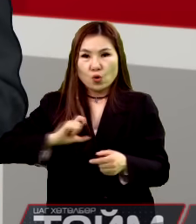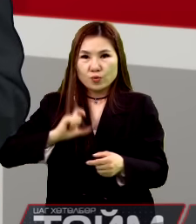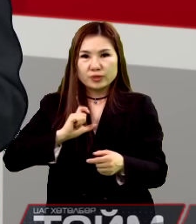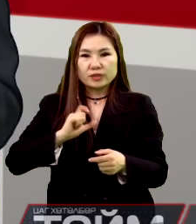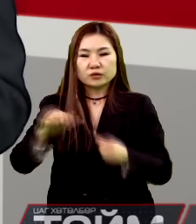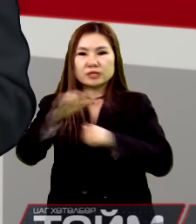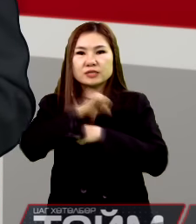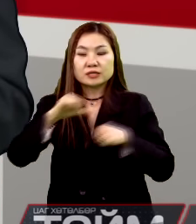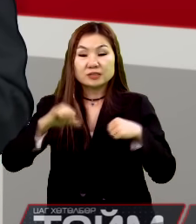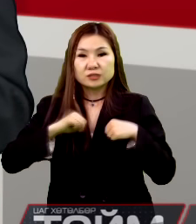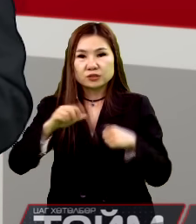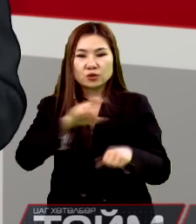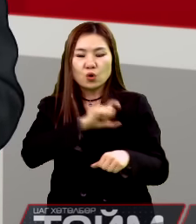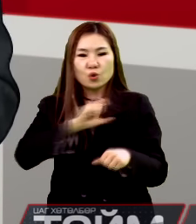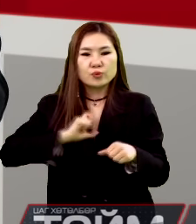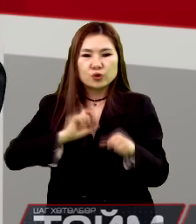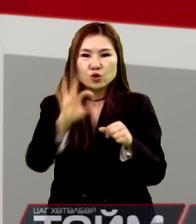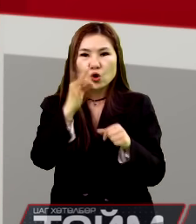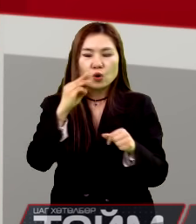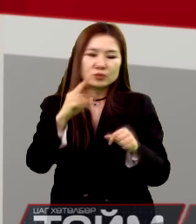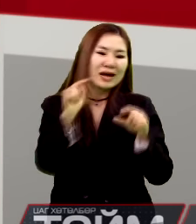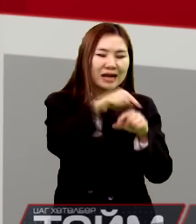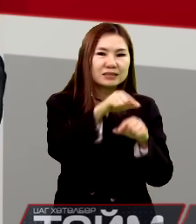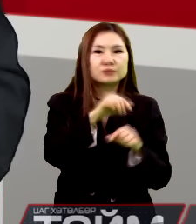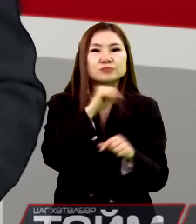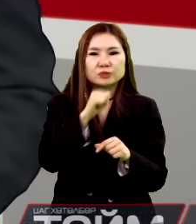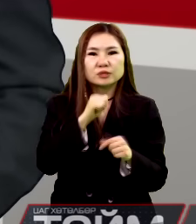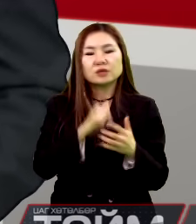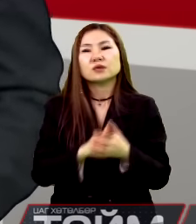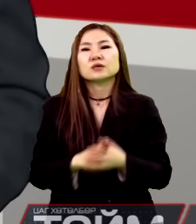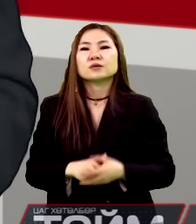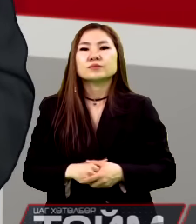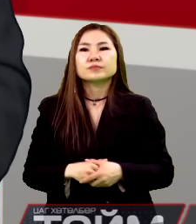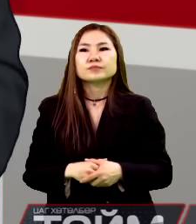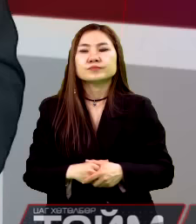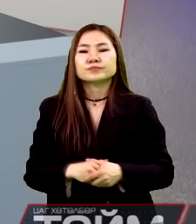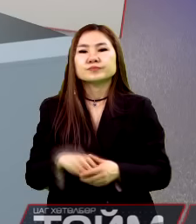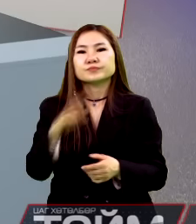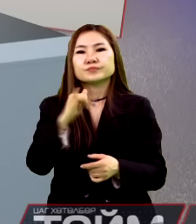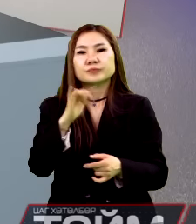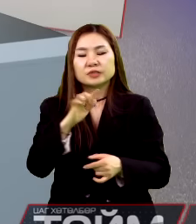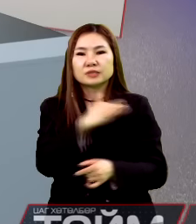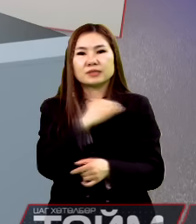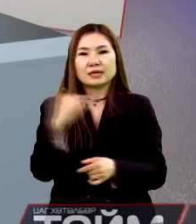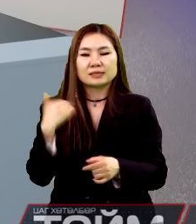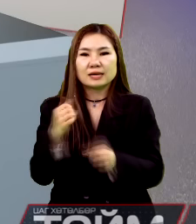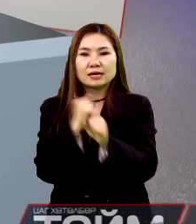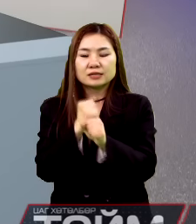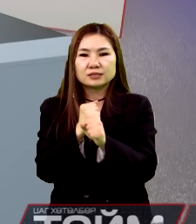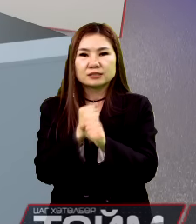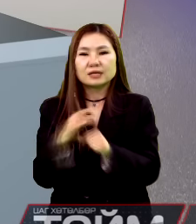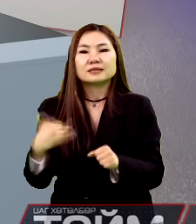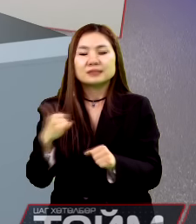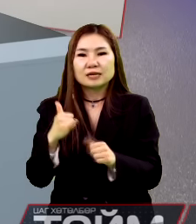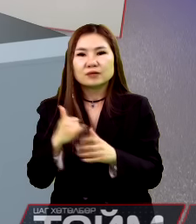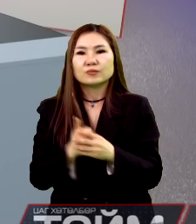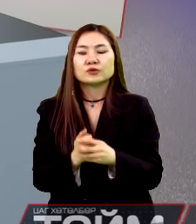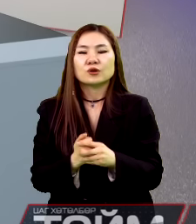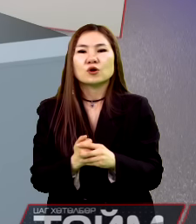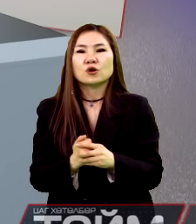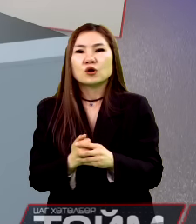юм уу? Хүний имий хааж боод байгаа юм уу? Тийм зүйл бол жишээл байхгүй юм. За ингээд хотын даргаыг бас яг өнгөрсөн өдөр тэр ажиллаад байгаа зарим